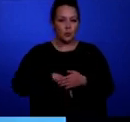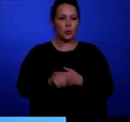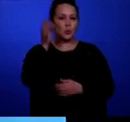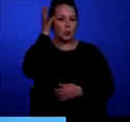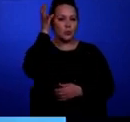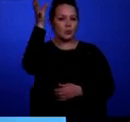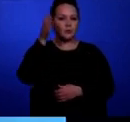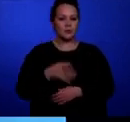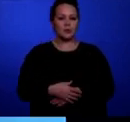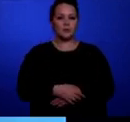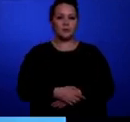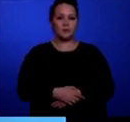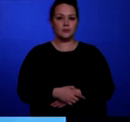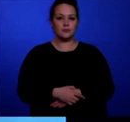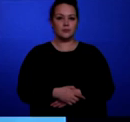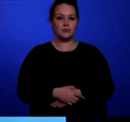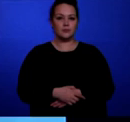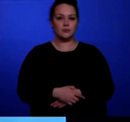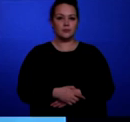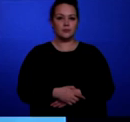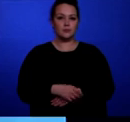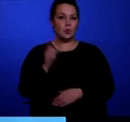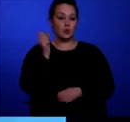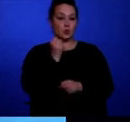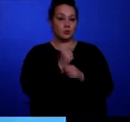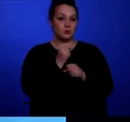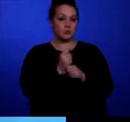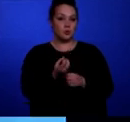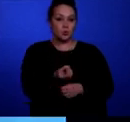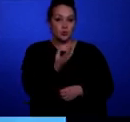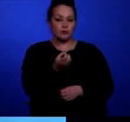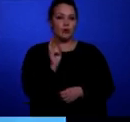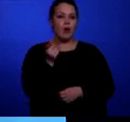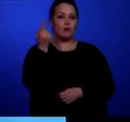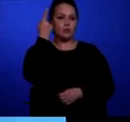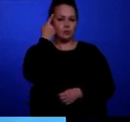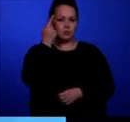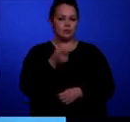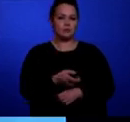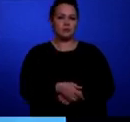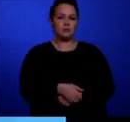знания. Что же делают цветы, как вы думаете?